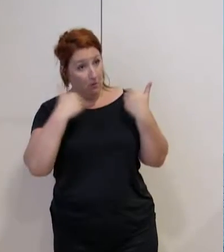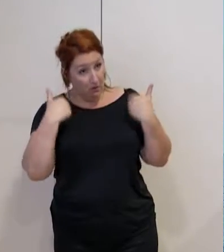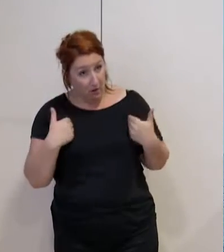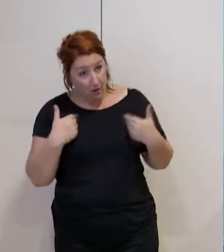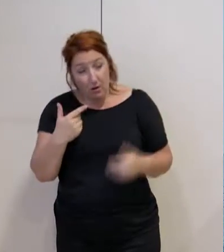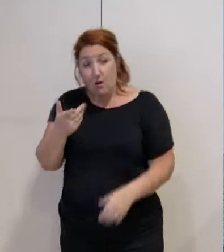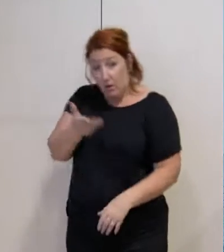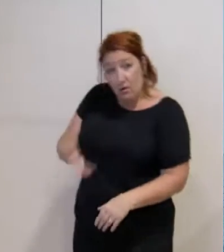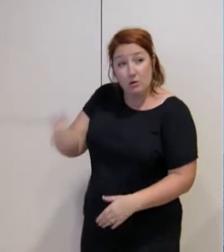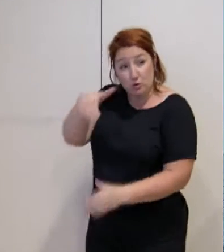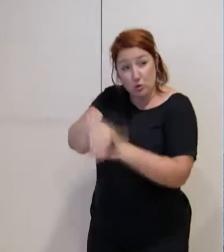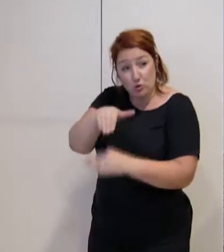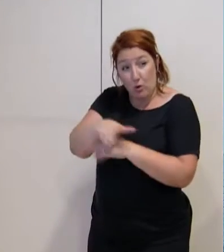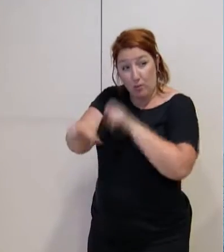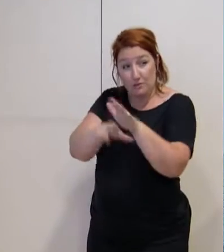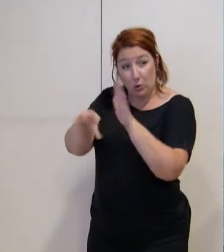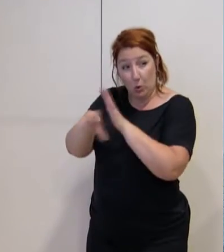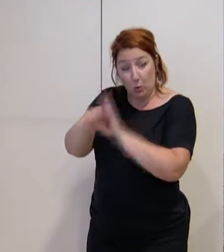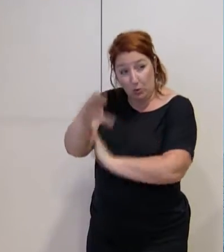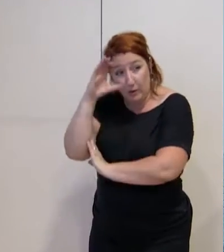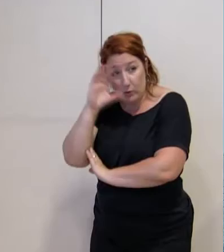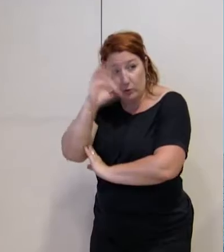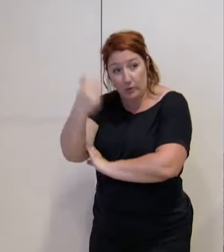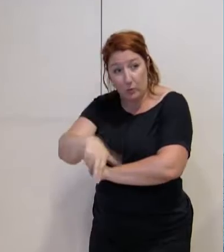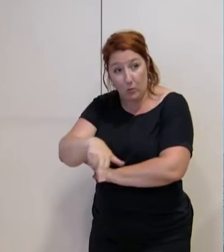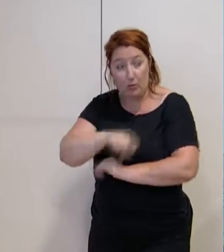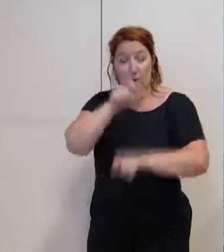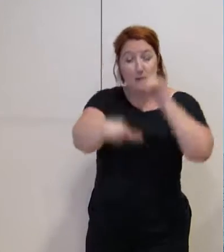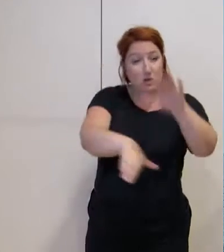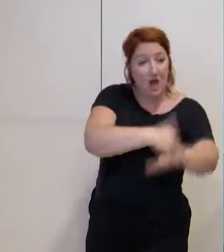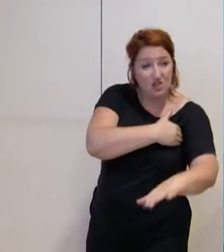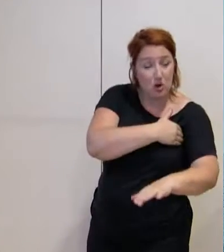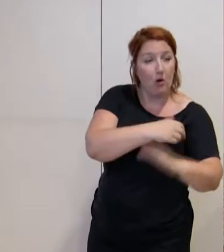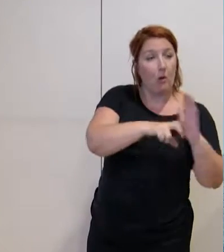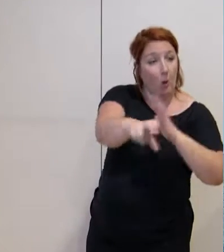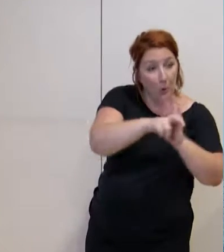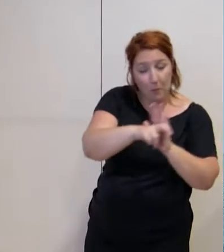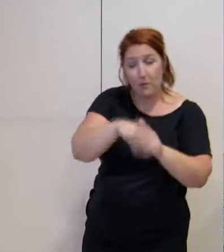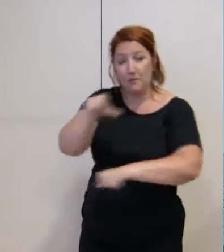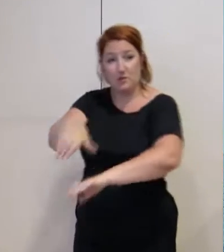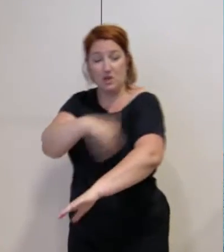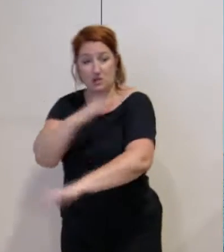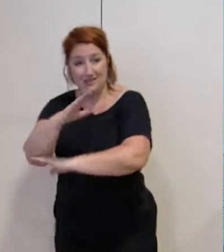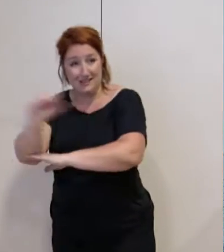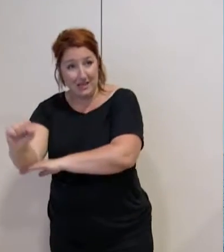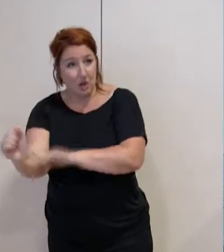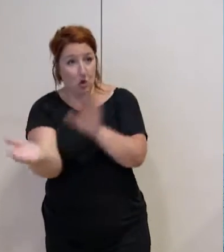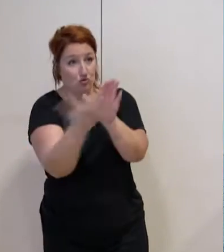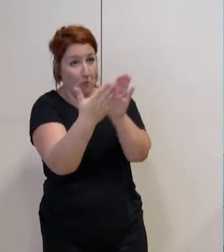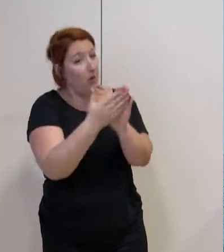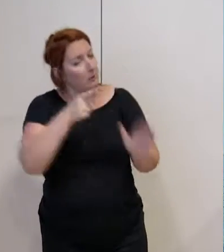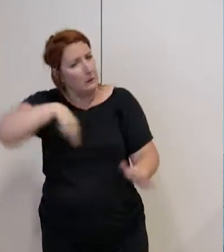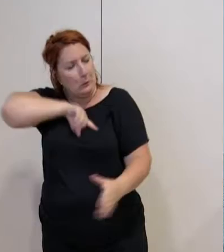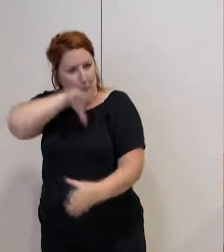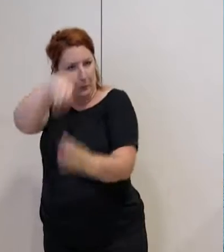agents de la ville et du CCAS qui, comme nous, vous demandent de stopper de manière effective la mise en application de votre